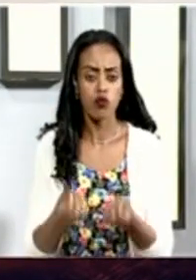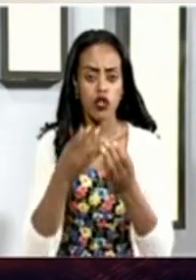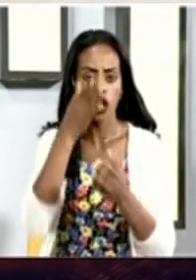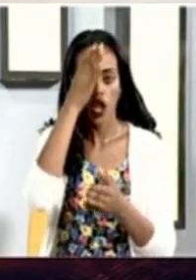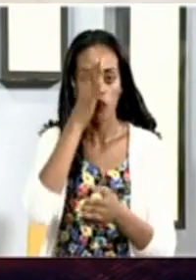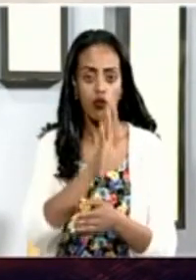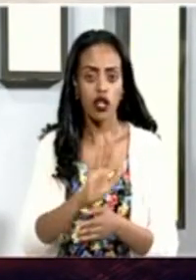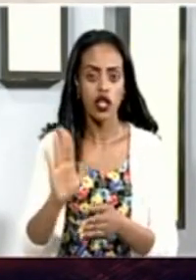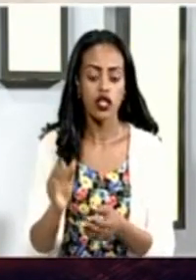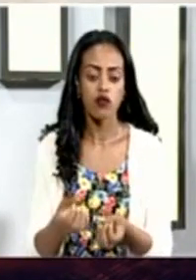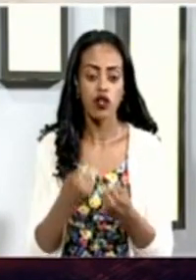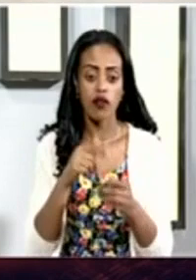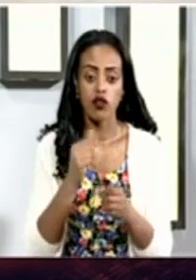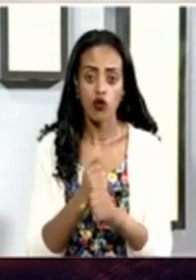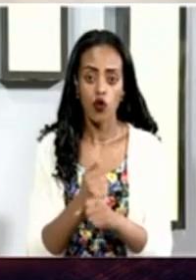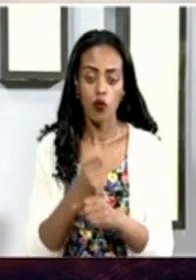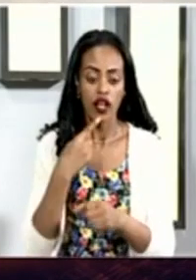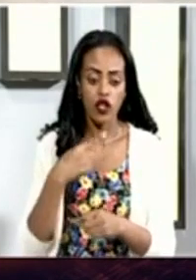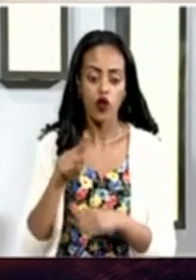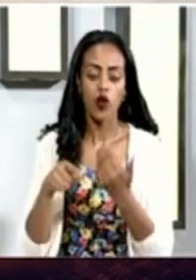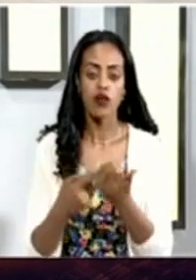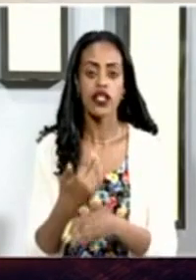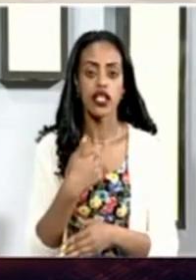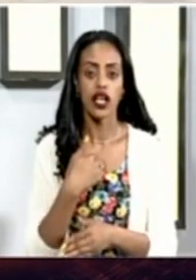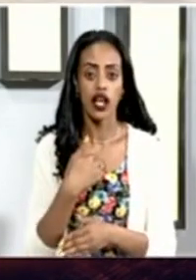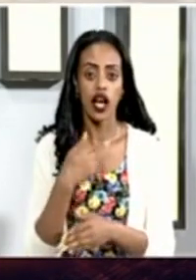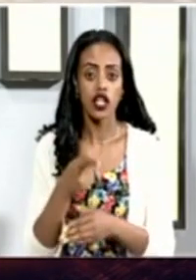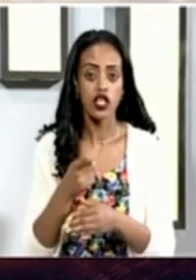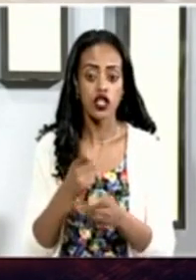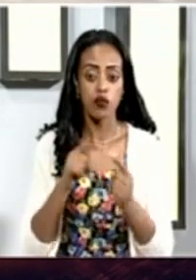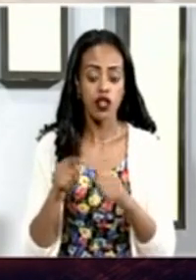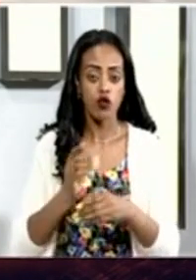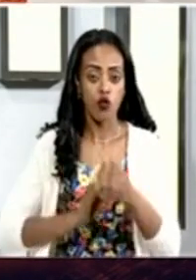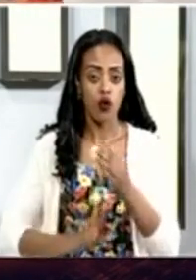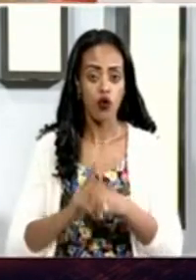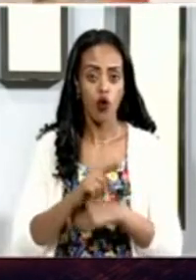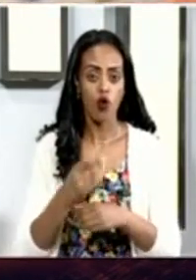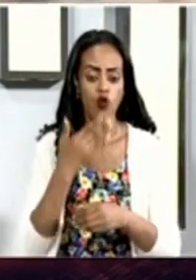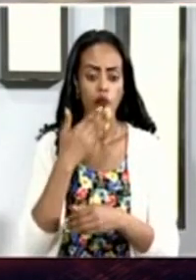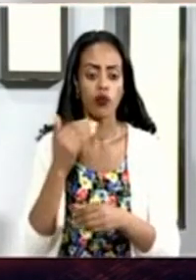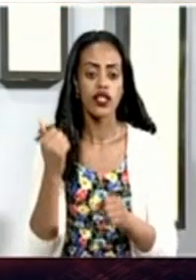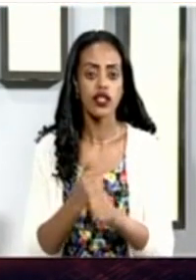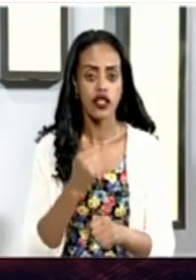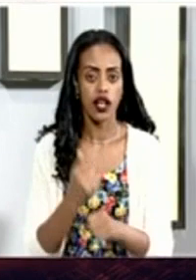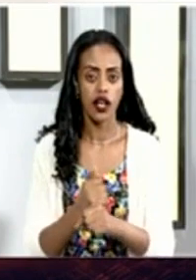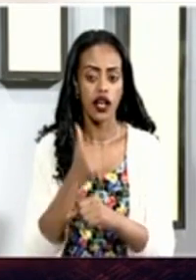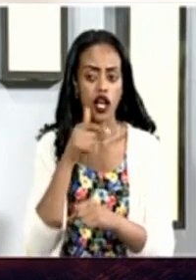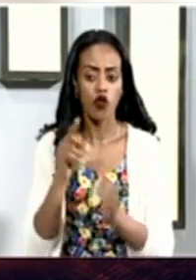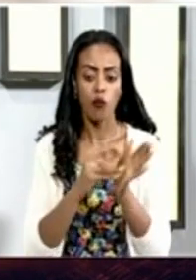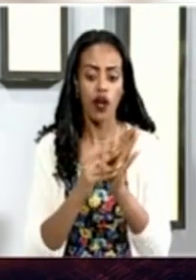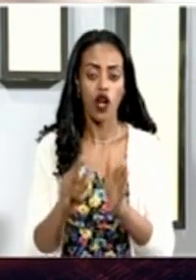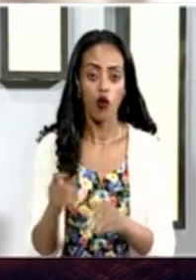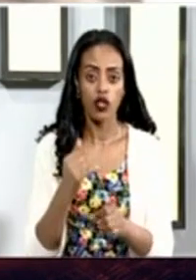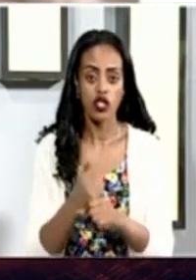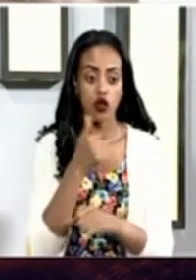ኣብዚ ንፅቡቅ ንዝሰርሑ ድማ ክትነግረሎም ስለ ዘለካ ተወለ ዝመፅ በዝሒ ዝውለድ እውን ፅቡቅ ንክሰርሕ ናቶም ርያ ኮይኑ ንክሰርሕ